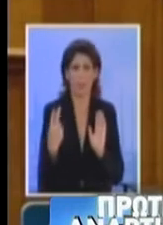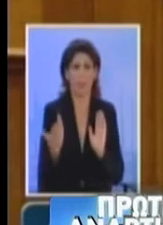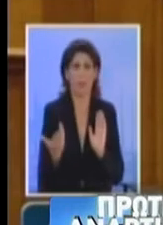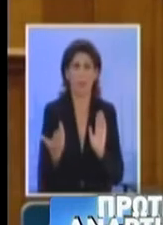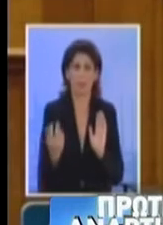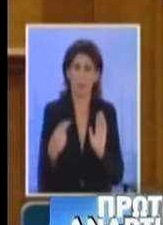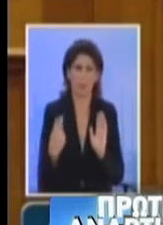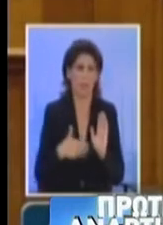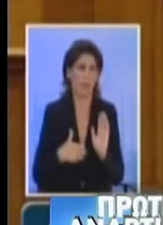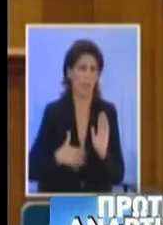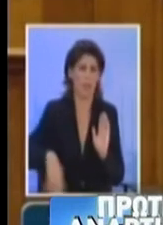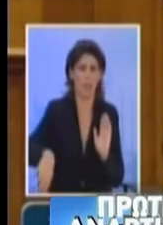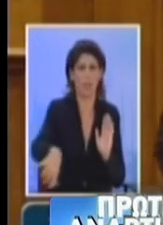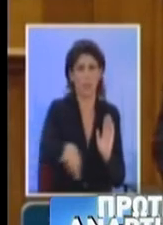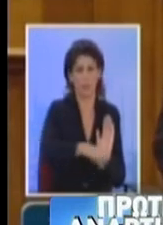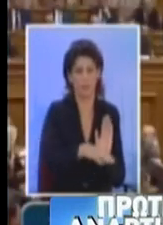Αναρωτιέμαι.